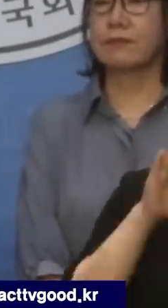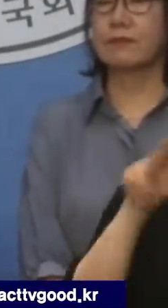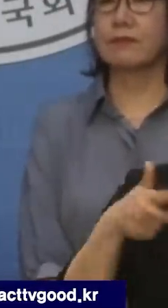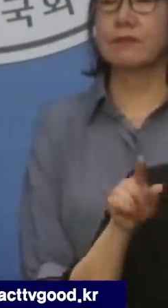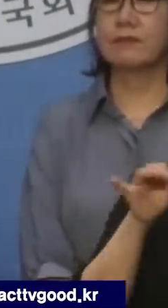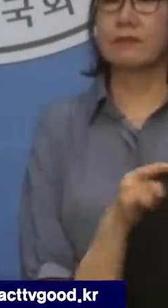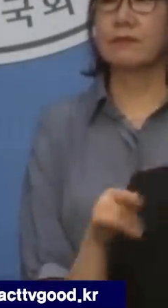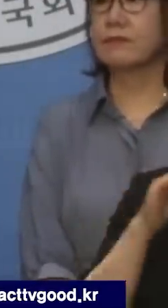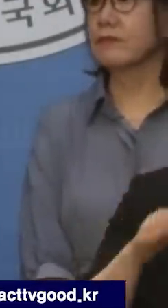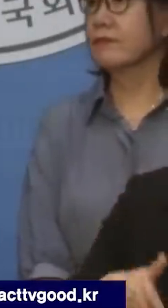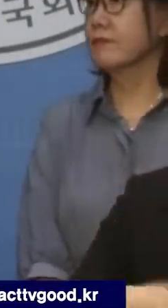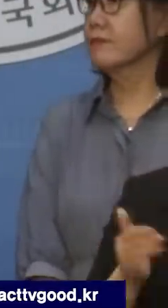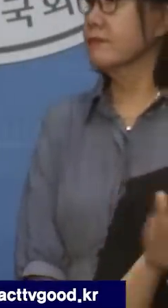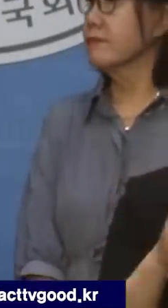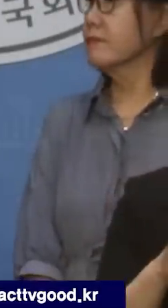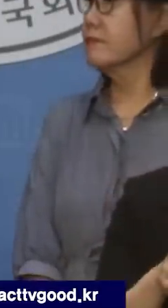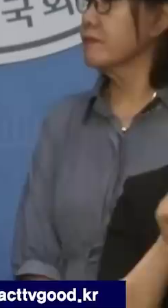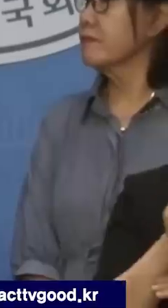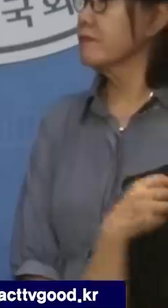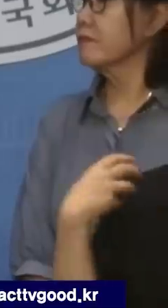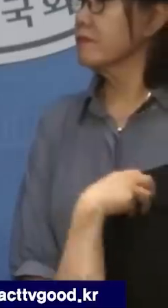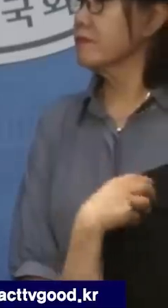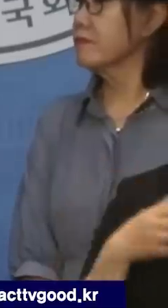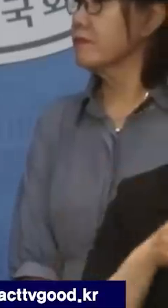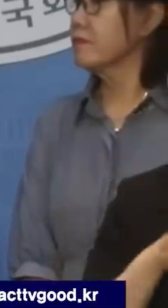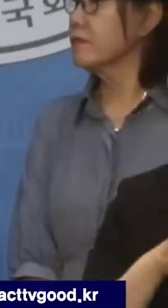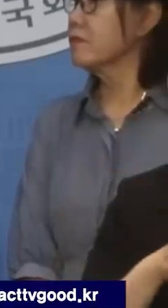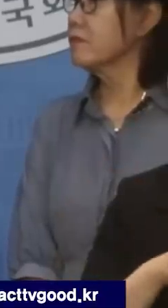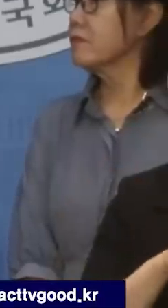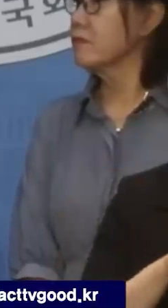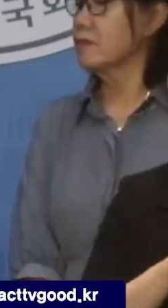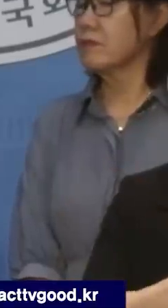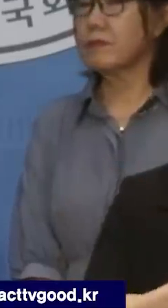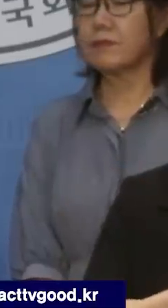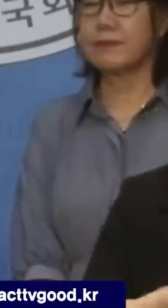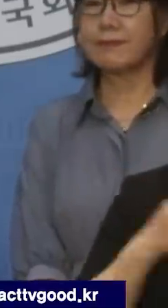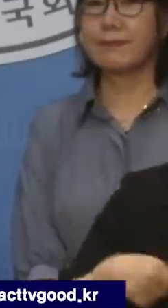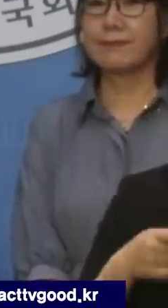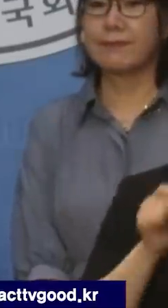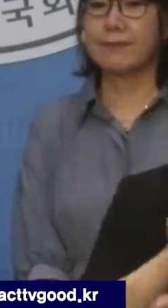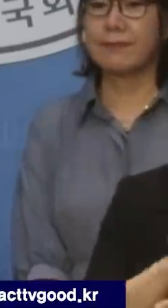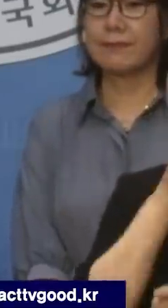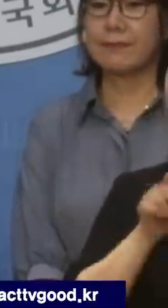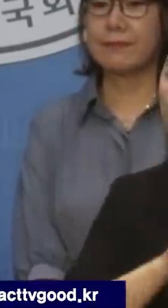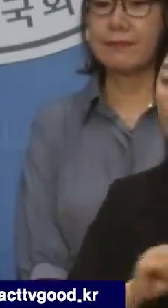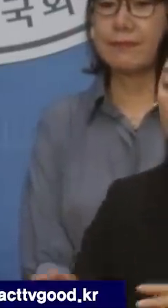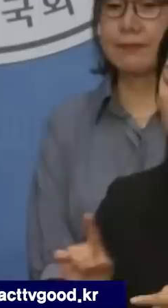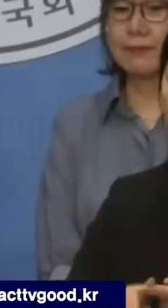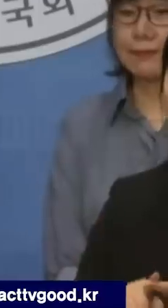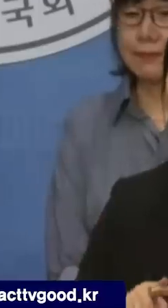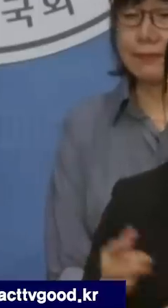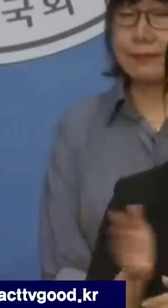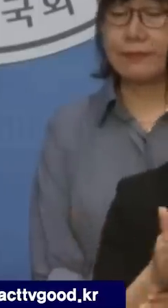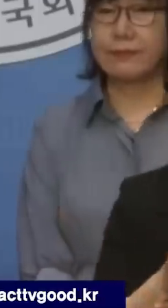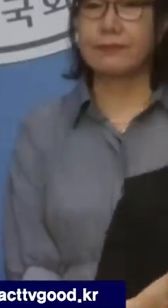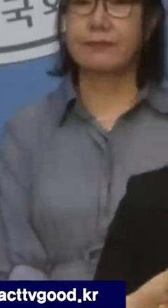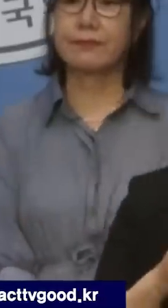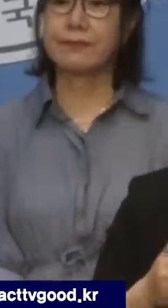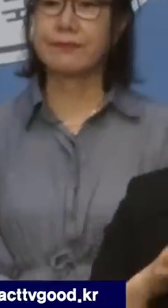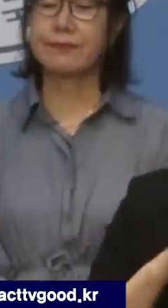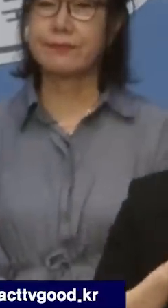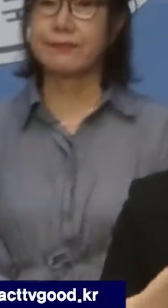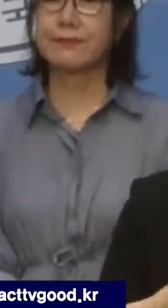박정희 전남 어촌계 사무처장님께서 원전 오염수 투기에 따른 수산업 종사자들의 현재 피해